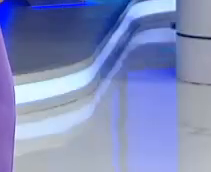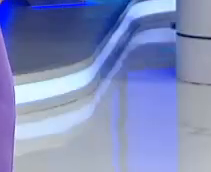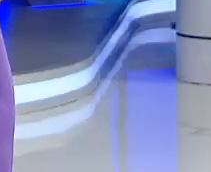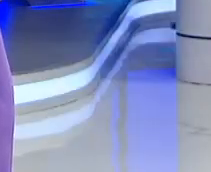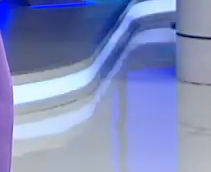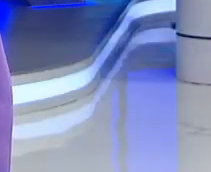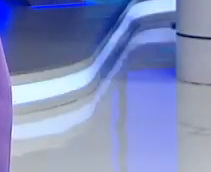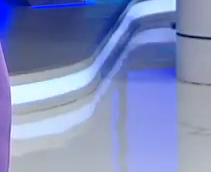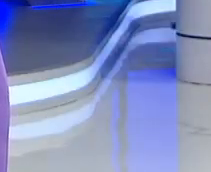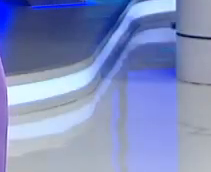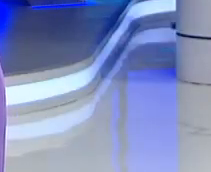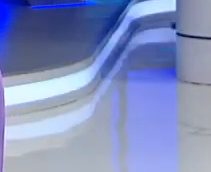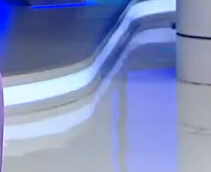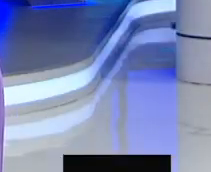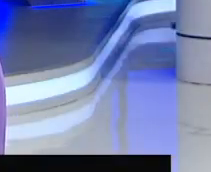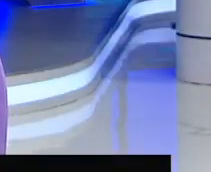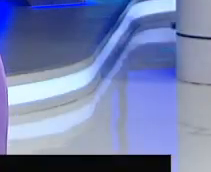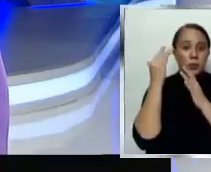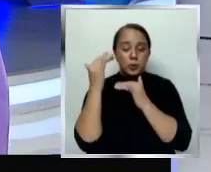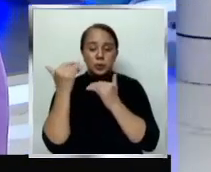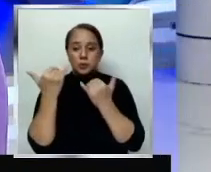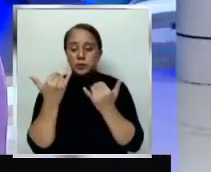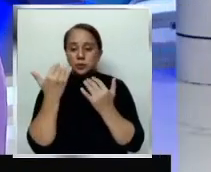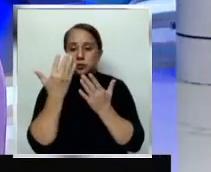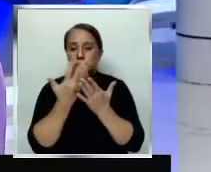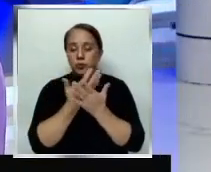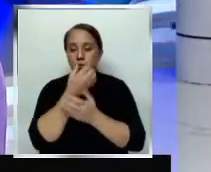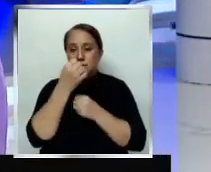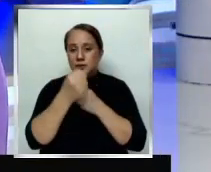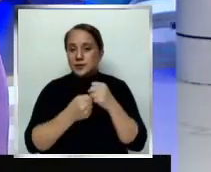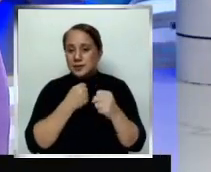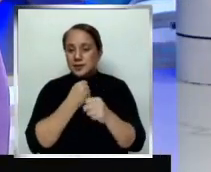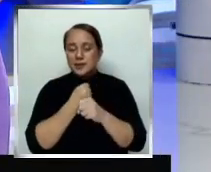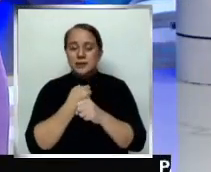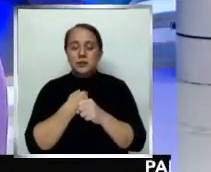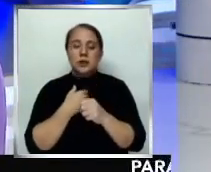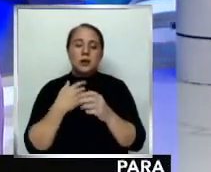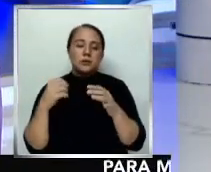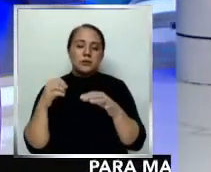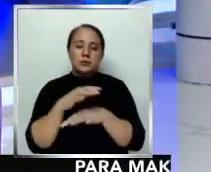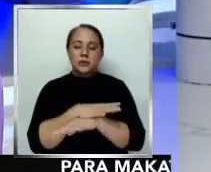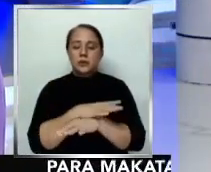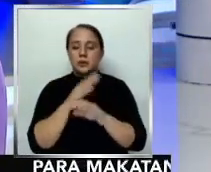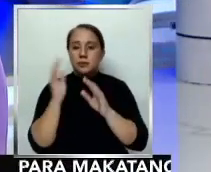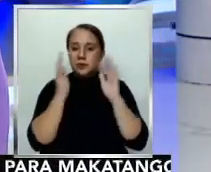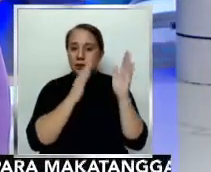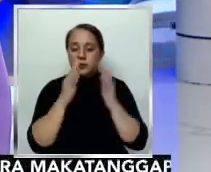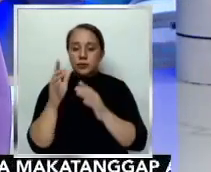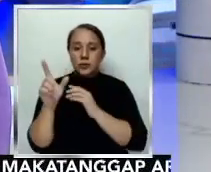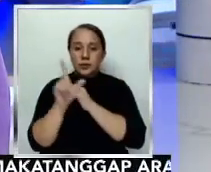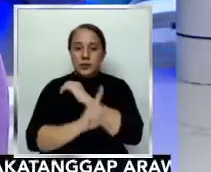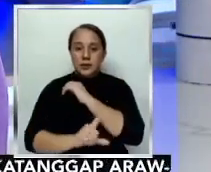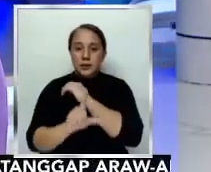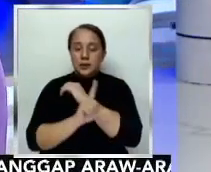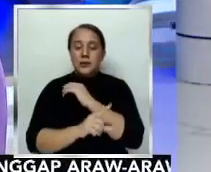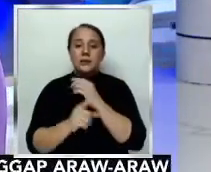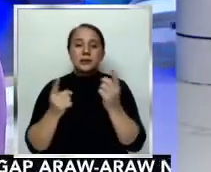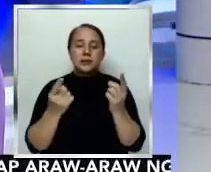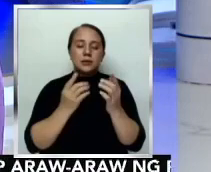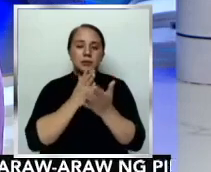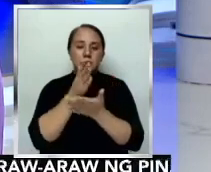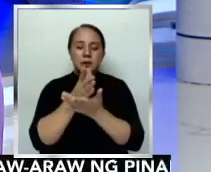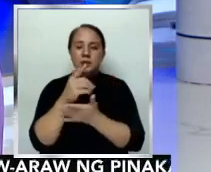Bagong pag-asa ngayong bagong taon ang hatid po natin sa mga sinalanta ng Bagyong Odette sa Leyte. Sila naman po ang pinuntahan ng GMA